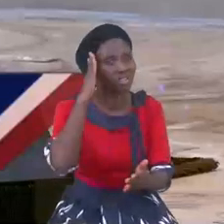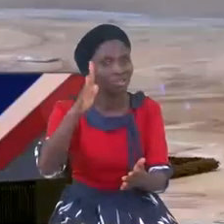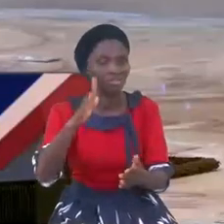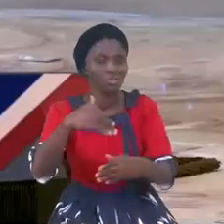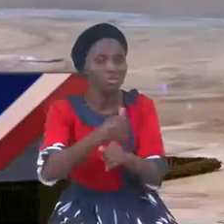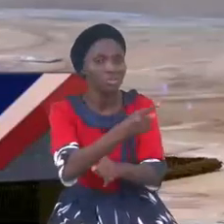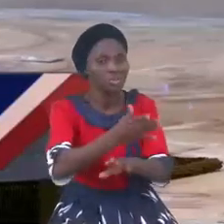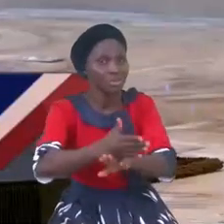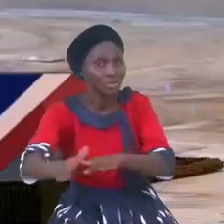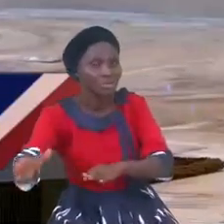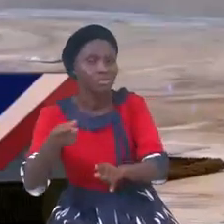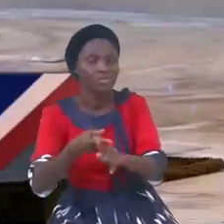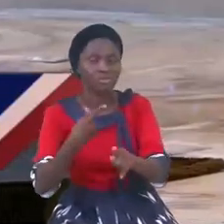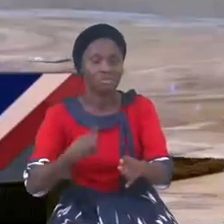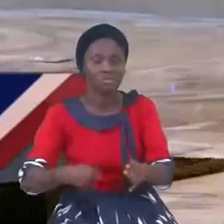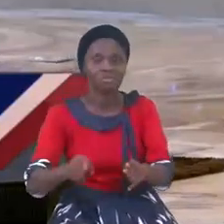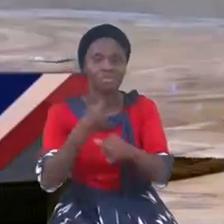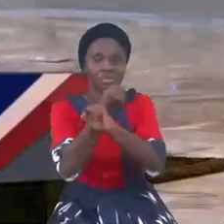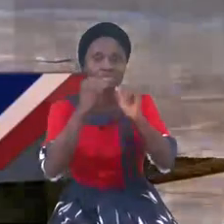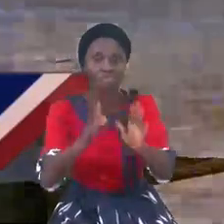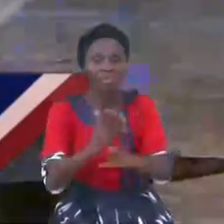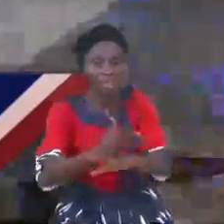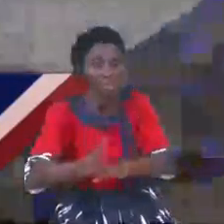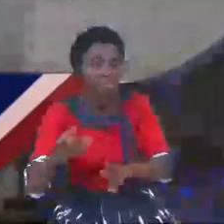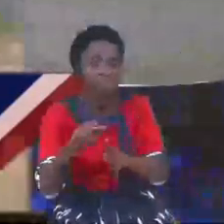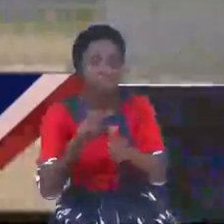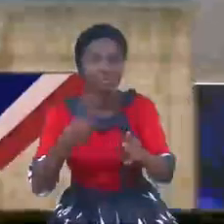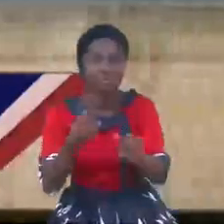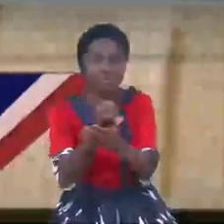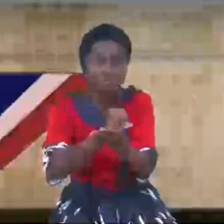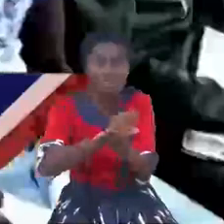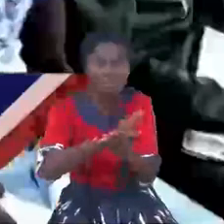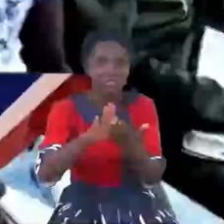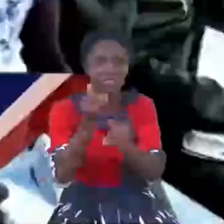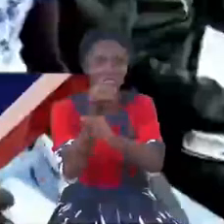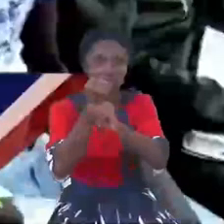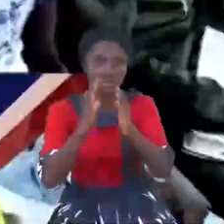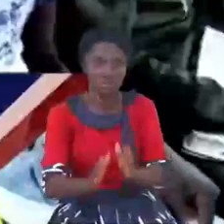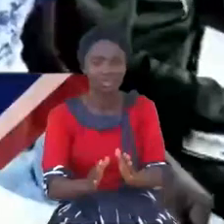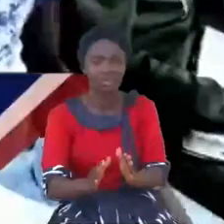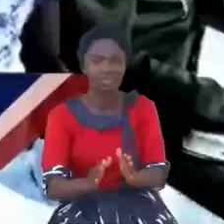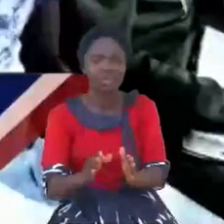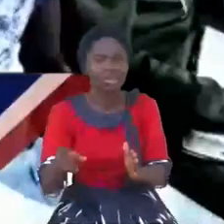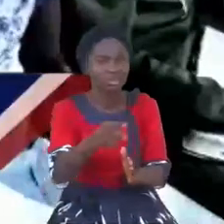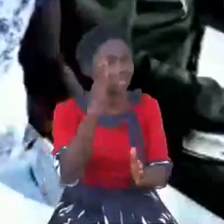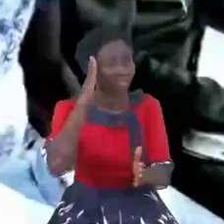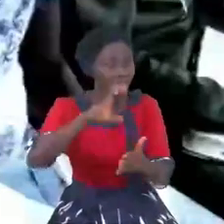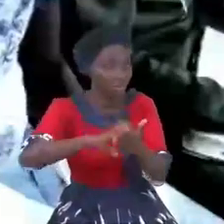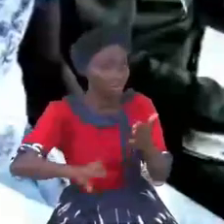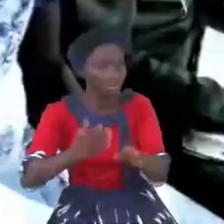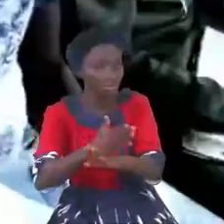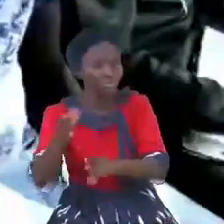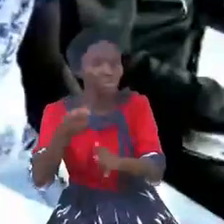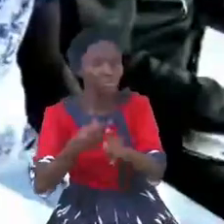du Sauveur. Ils veulent vous détacher du Sanctificateur. Ils veulent vous détacher de la puissance dont vous avez besoin dans votre vie.